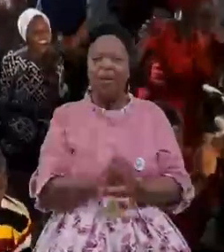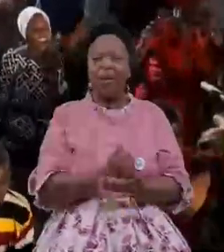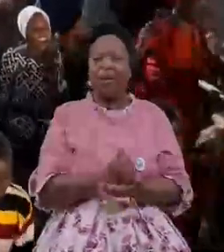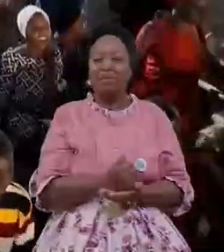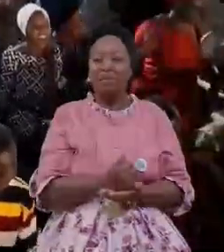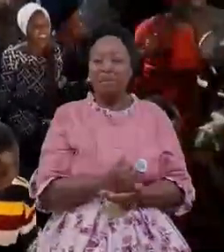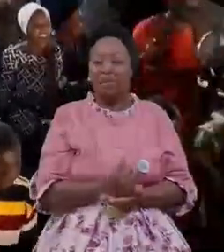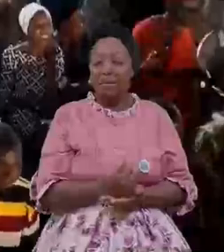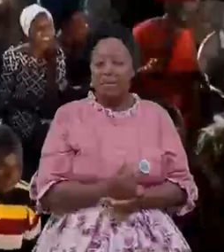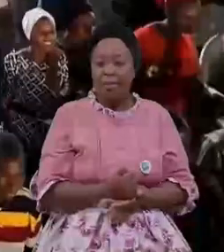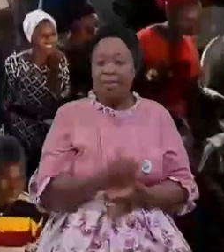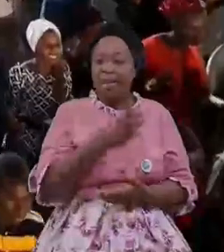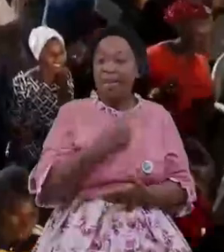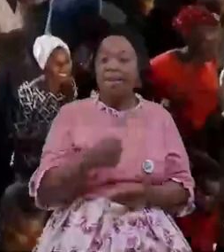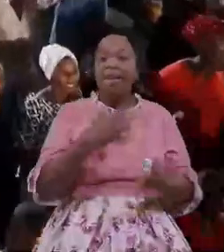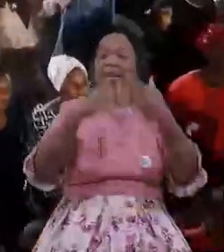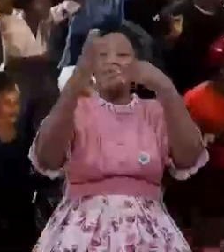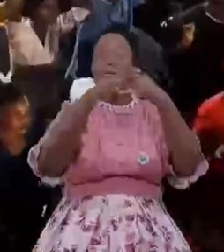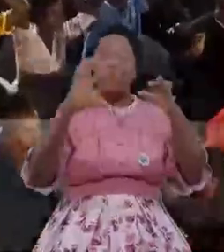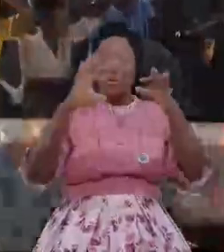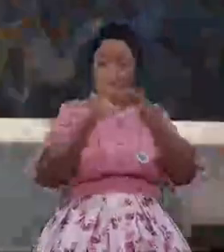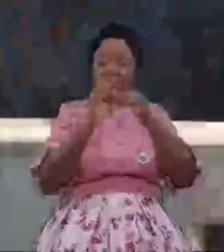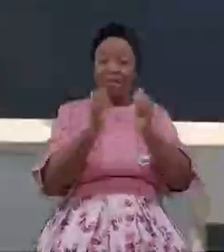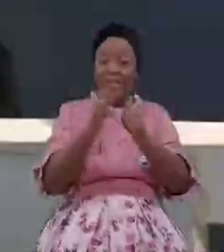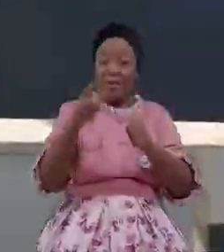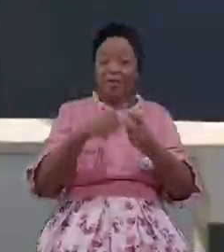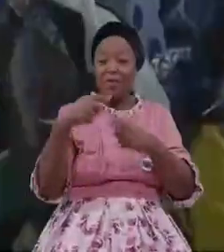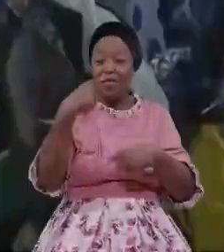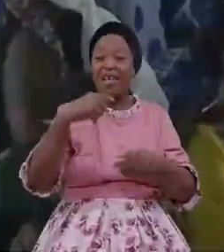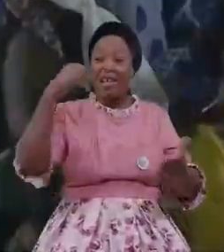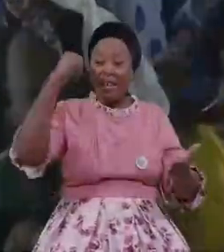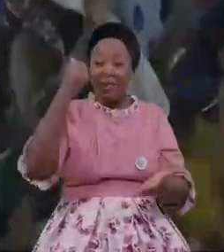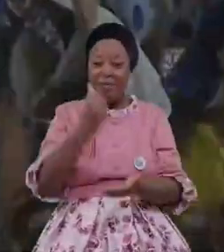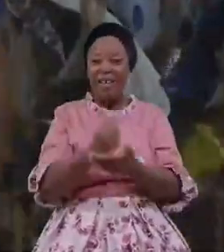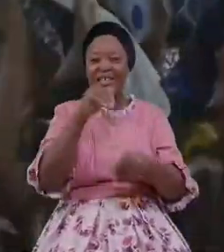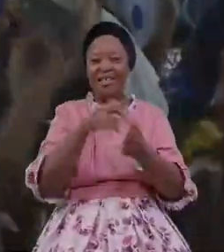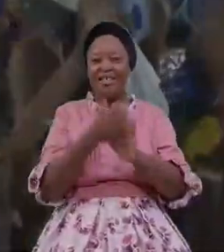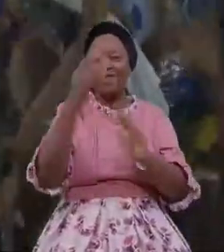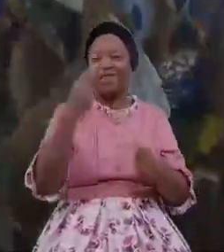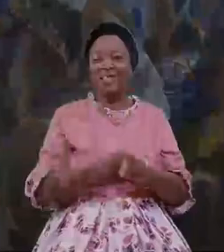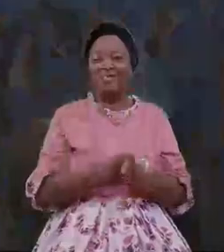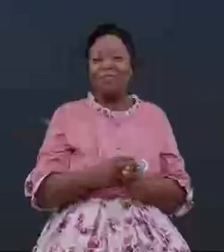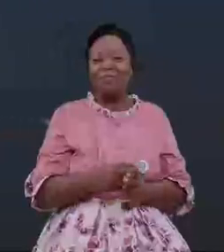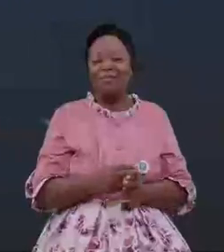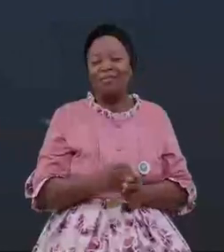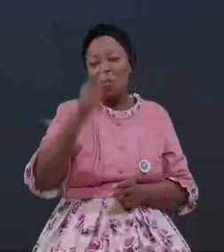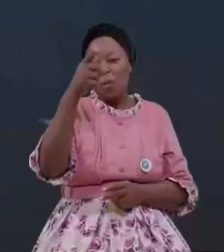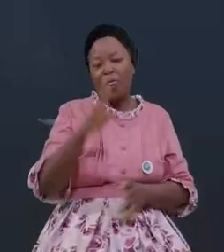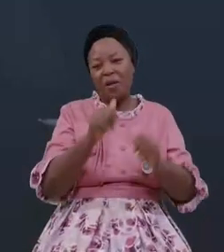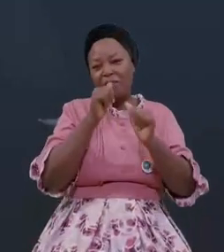amen et que le ciel s'unisse avec vous pour dire amen le Seigneur vous